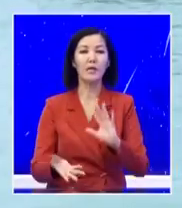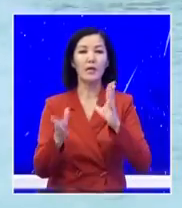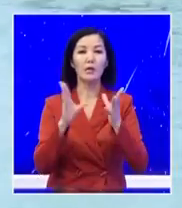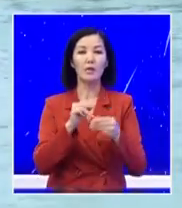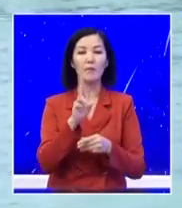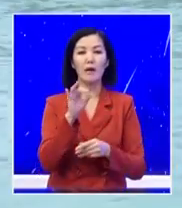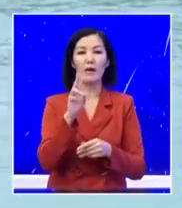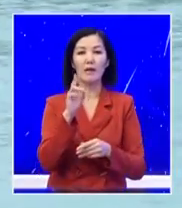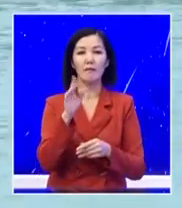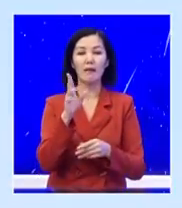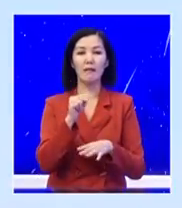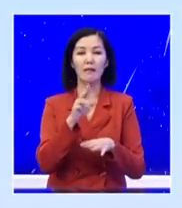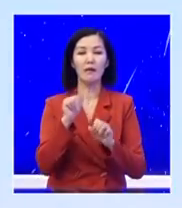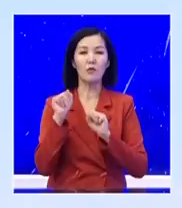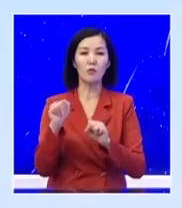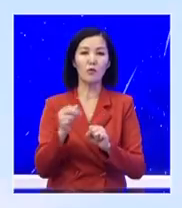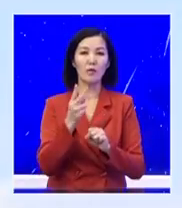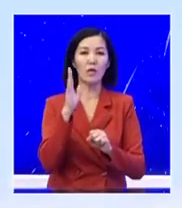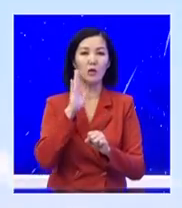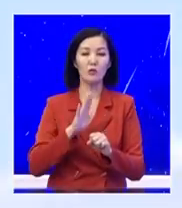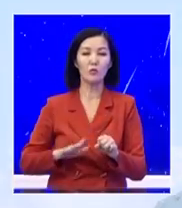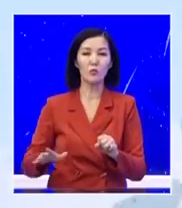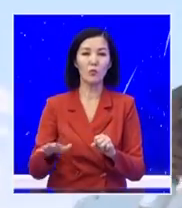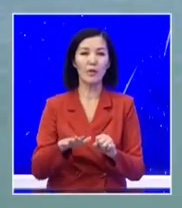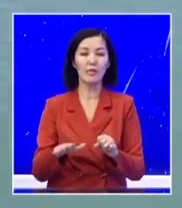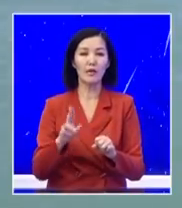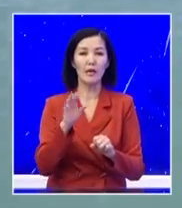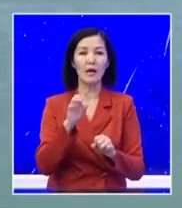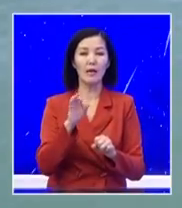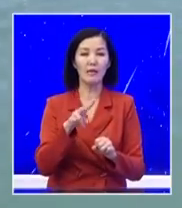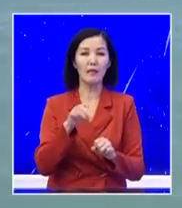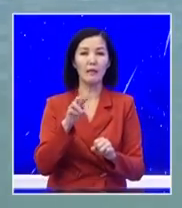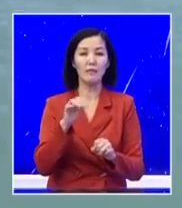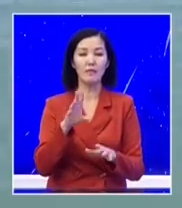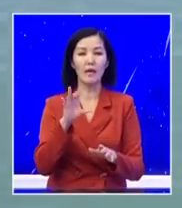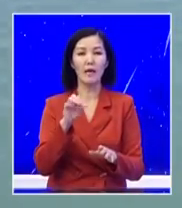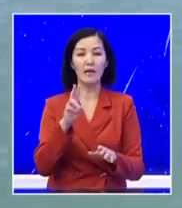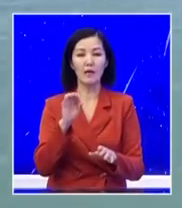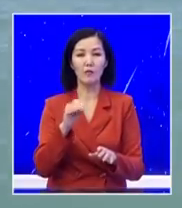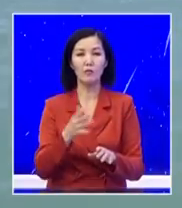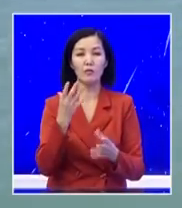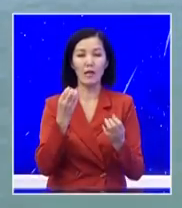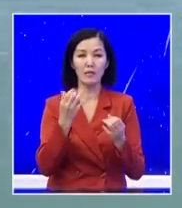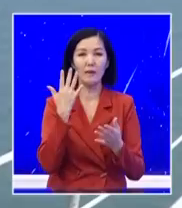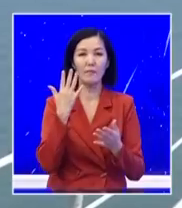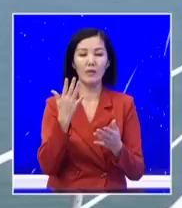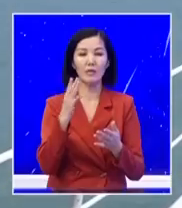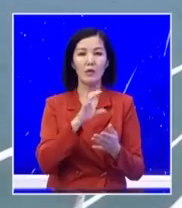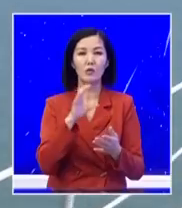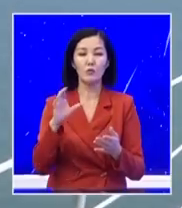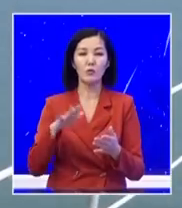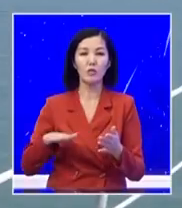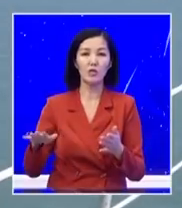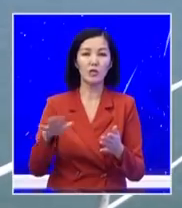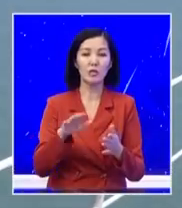қараталдық инспекторлардың қорғауында бұл екі су айдынынан өзге Қаратал, Лепсі, Аягөз, Ақсу және Балқаш көлінің солтүстік шығыс